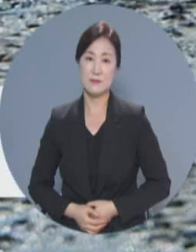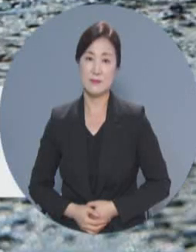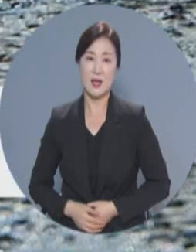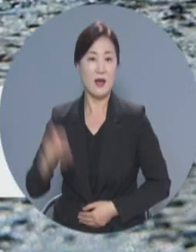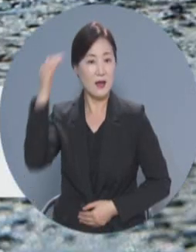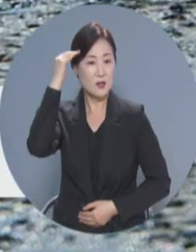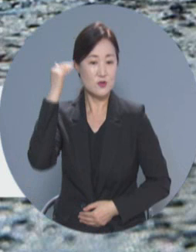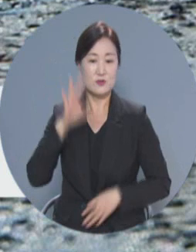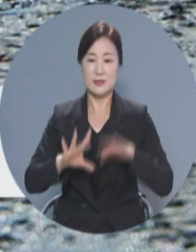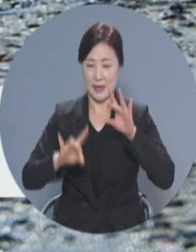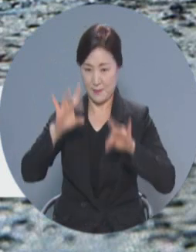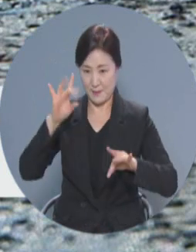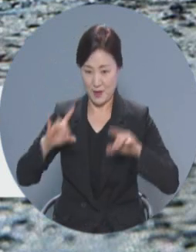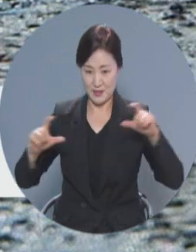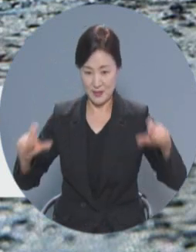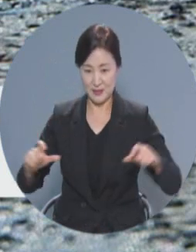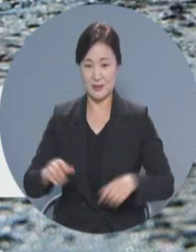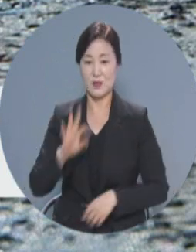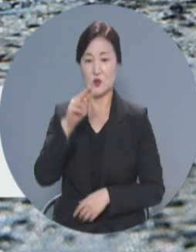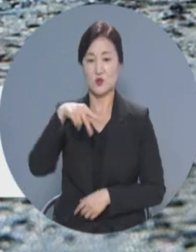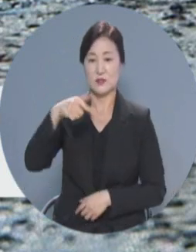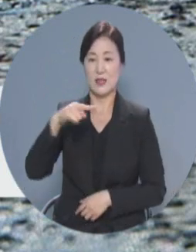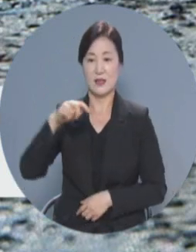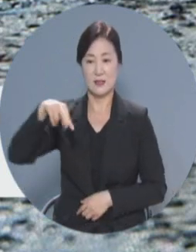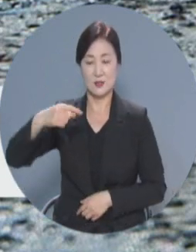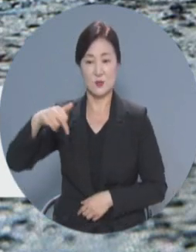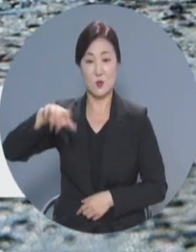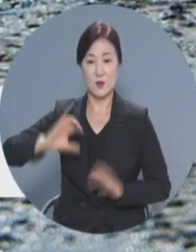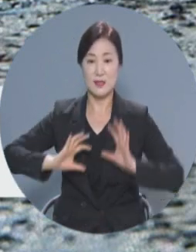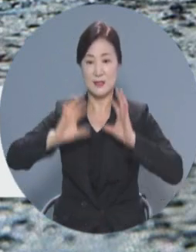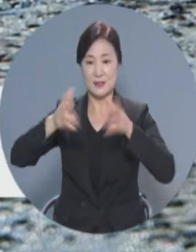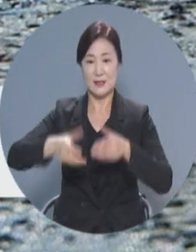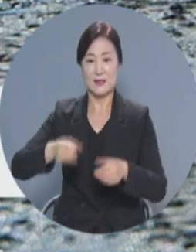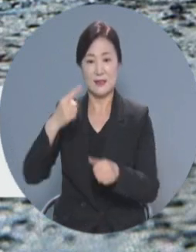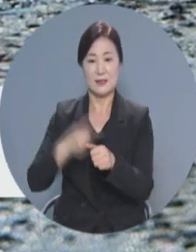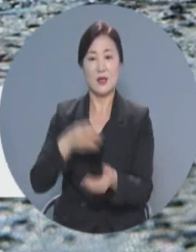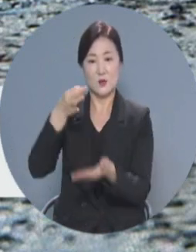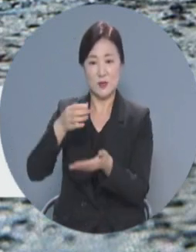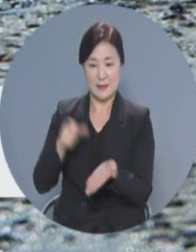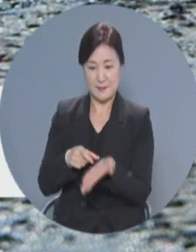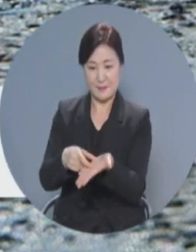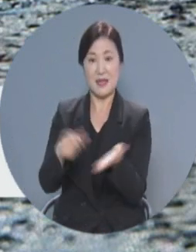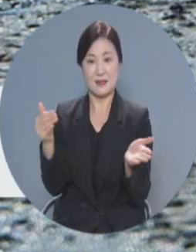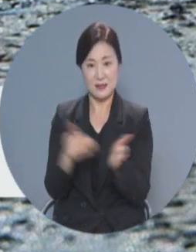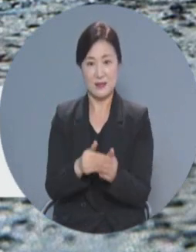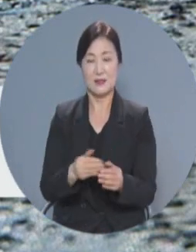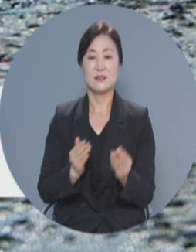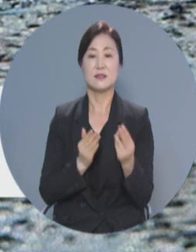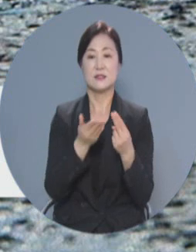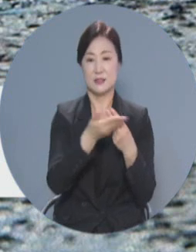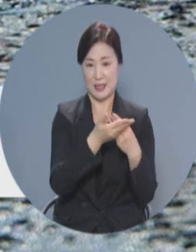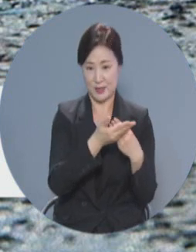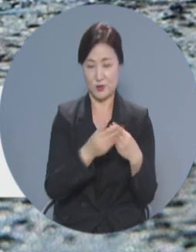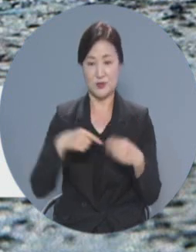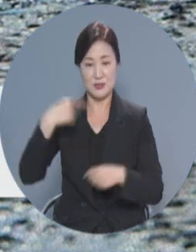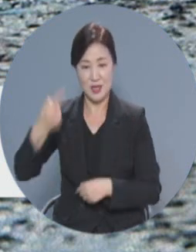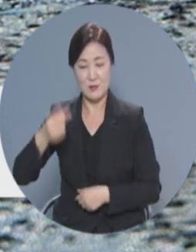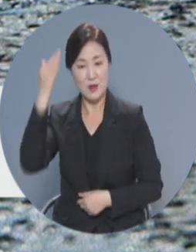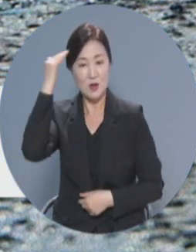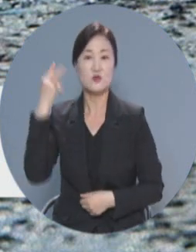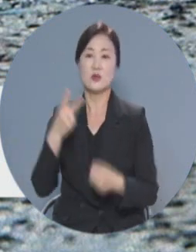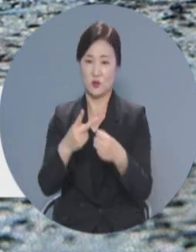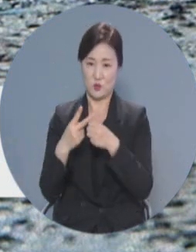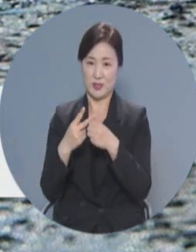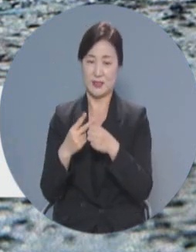한국의 갯벌이 유네스코 세계자연유산으로 등재됐습니다. 제주 화산섬 용암동굴에 이어 우리나라에서는 두